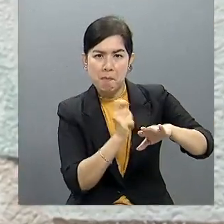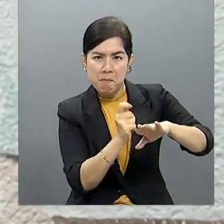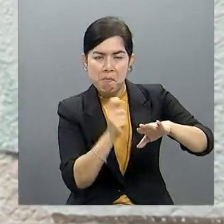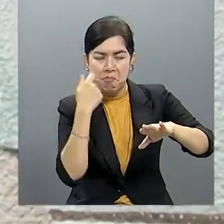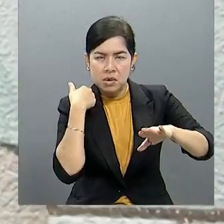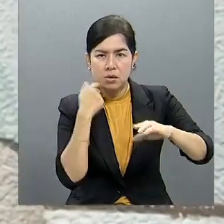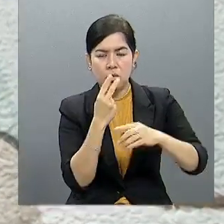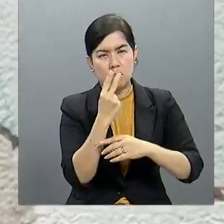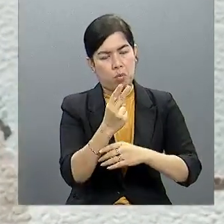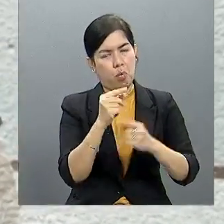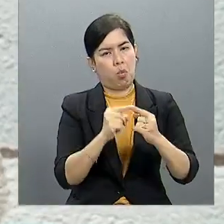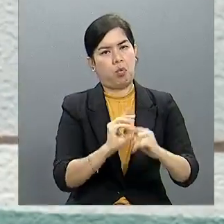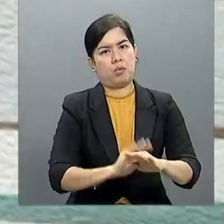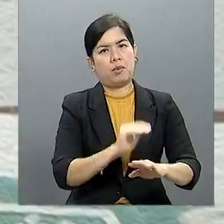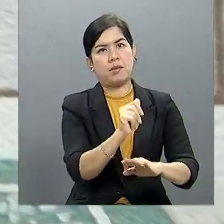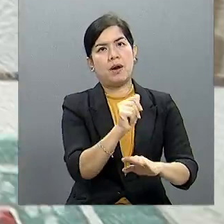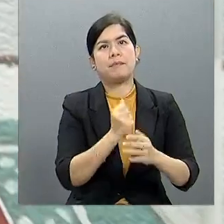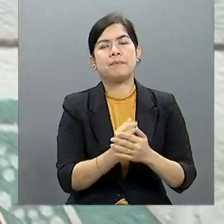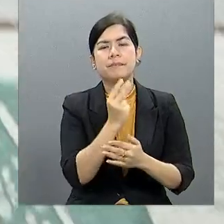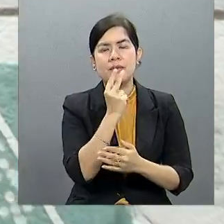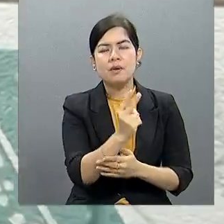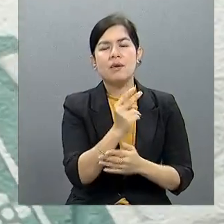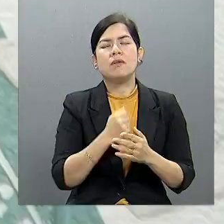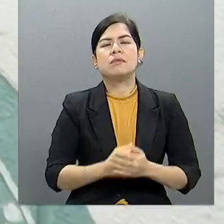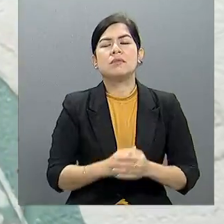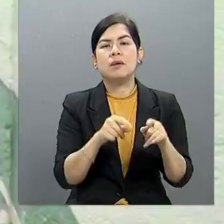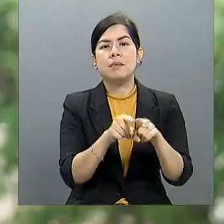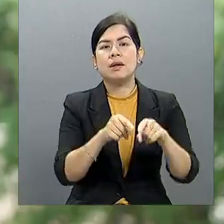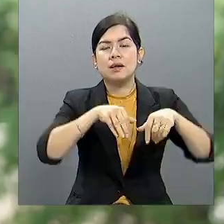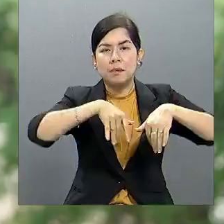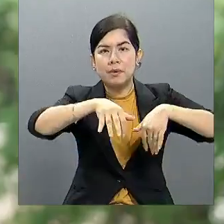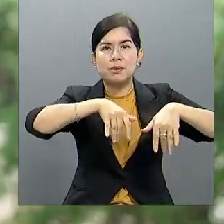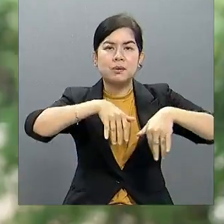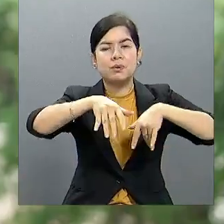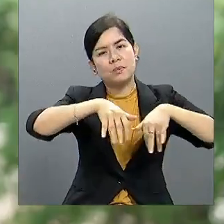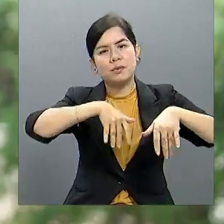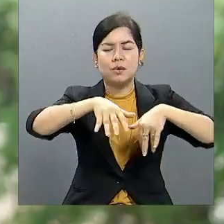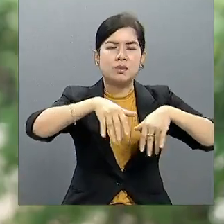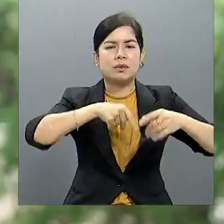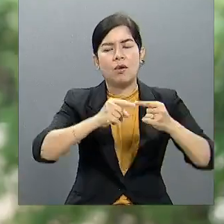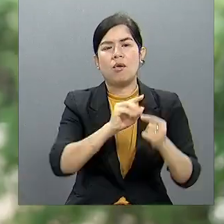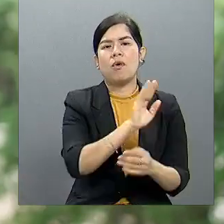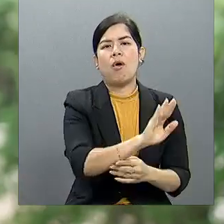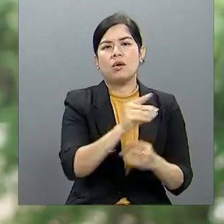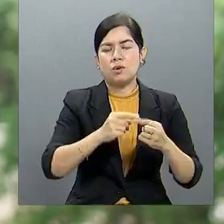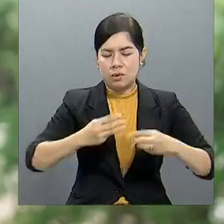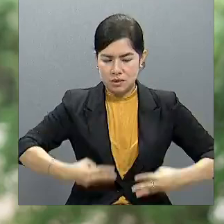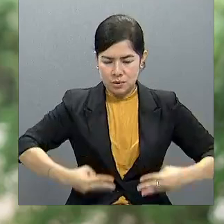วัมวิิชีวิตความเป็นชมชนจิงแล้วก็ทำให้น้องเท่ tumorsได้ได perceber obec mining